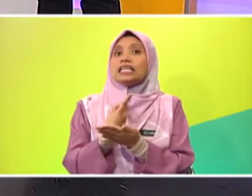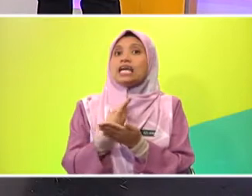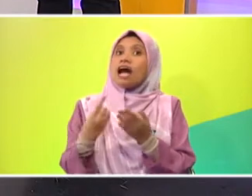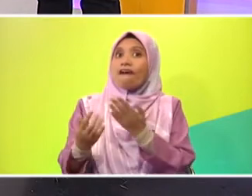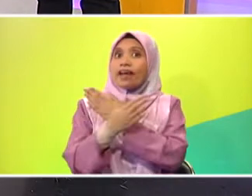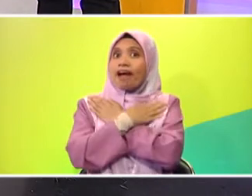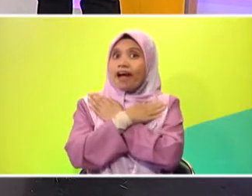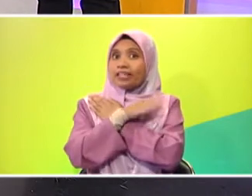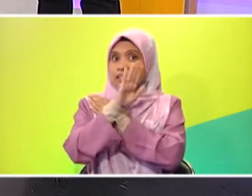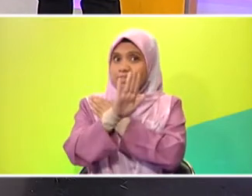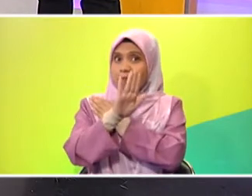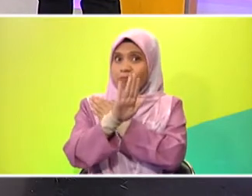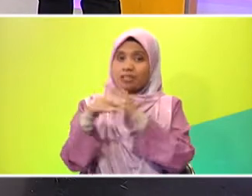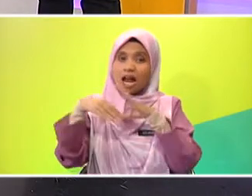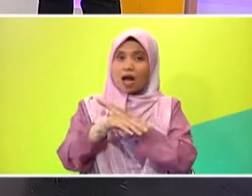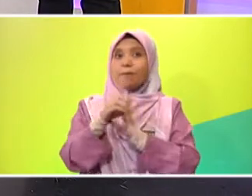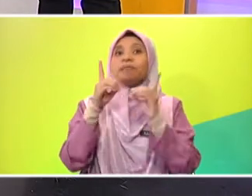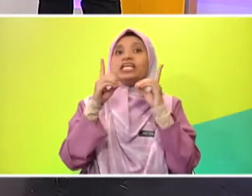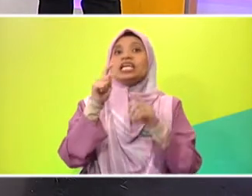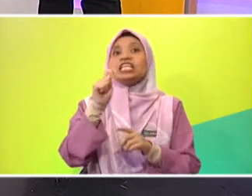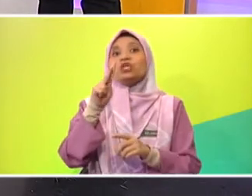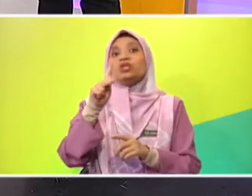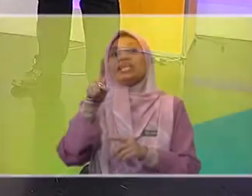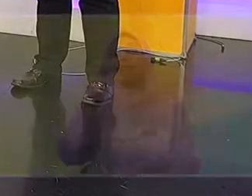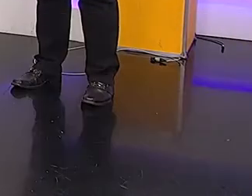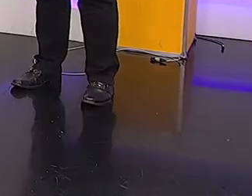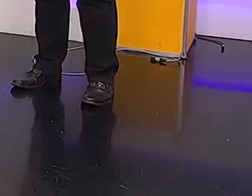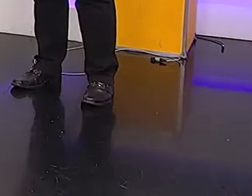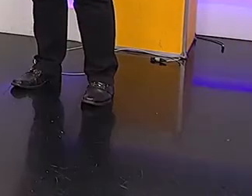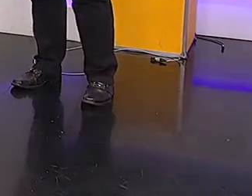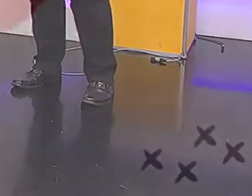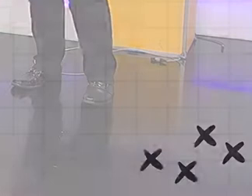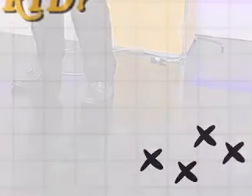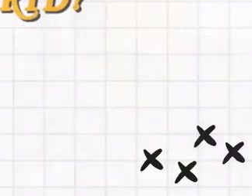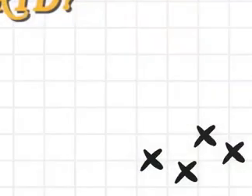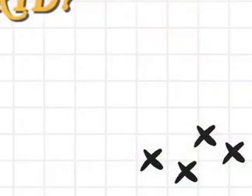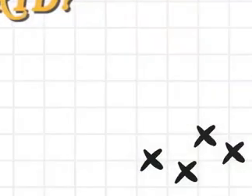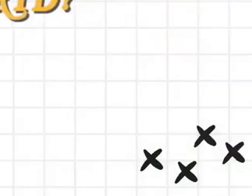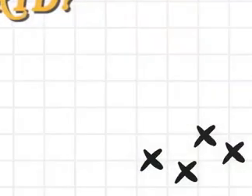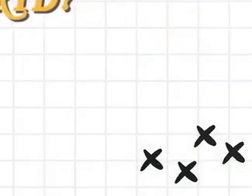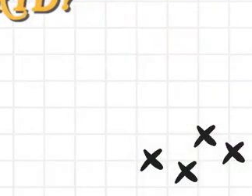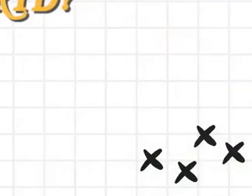Kembali lagi bersama kami dalam gigi TV cpm SpongeBob